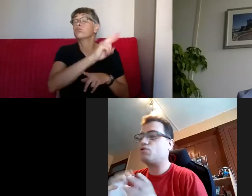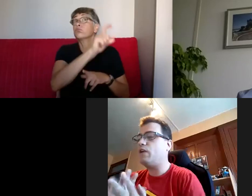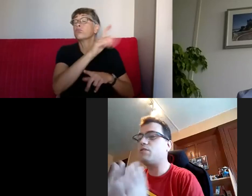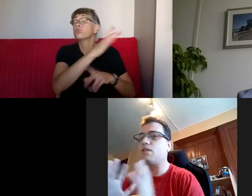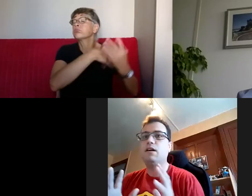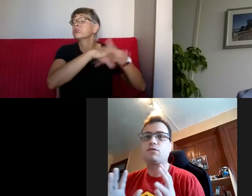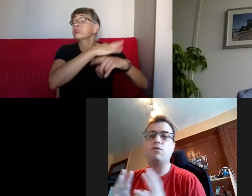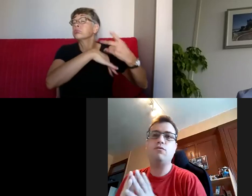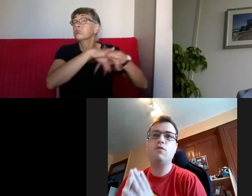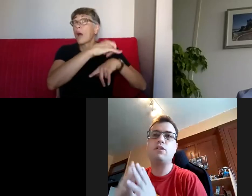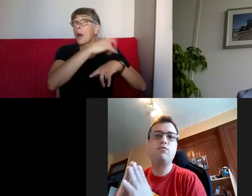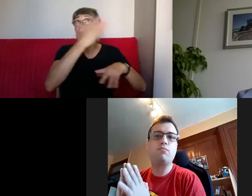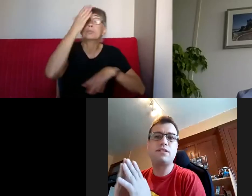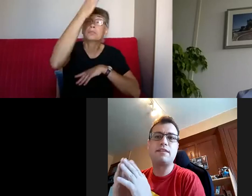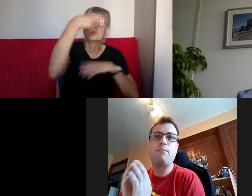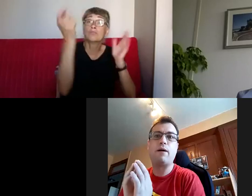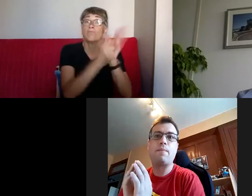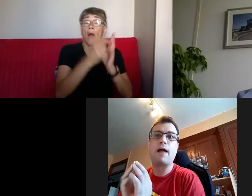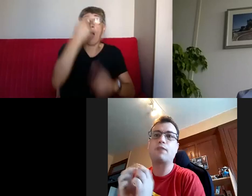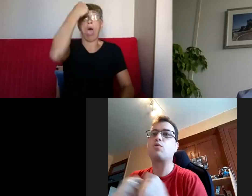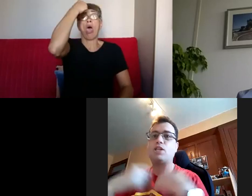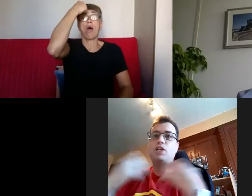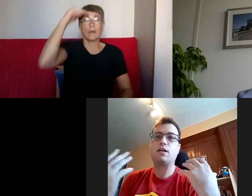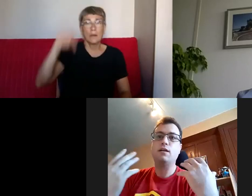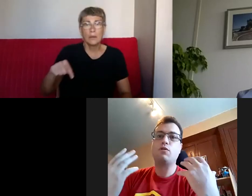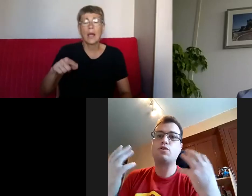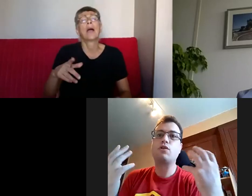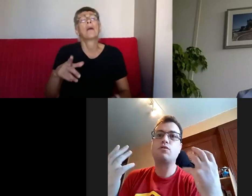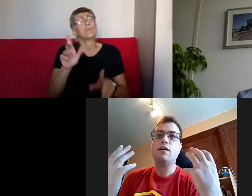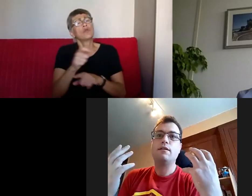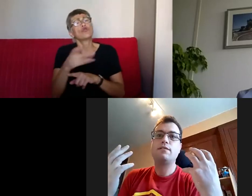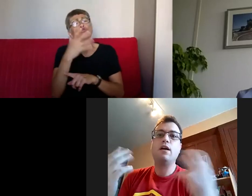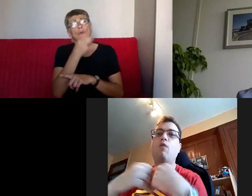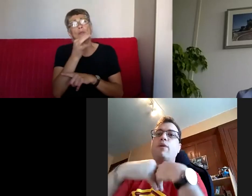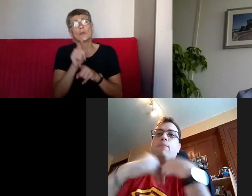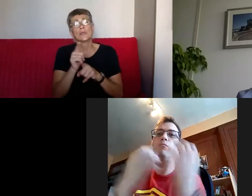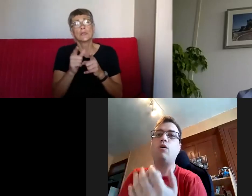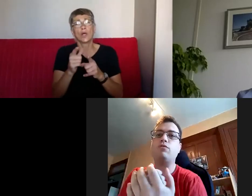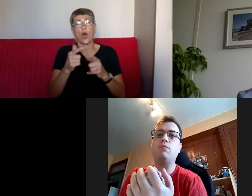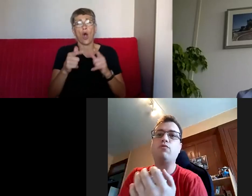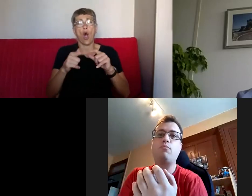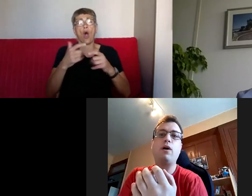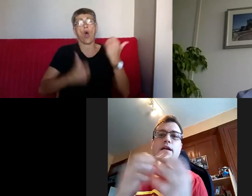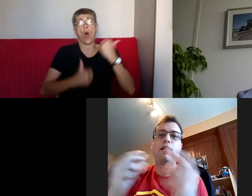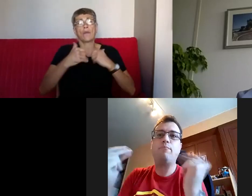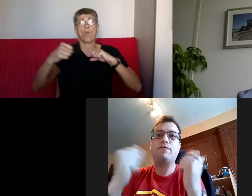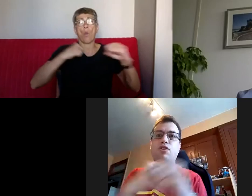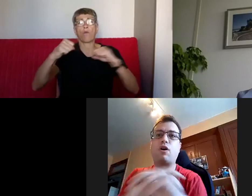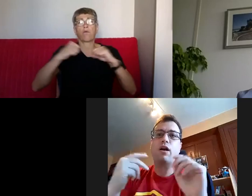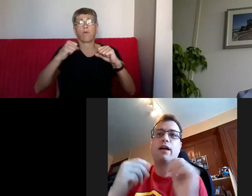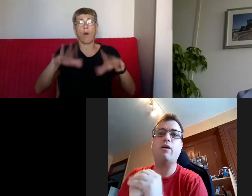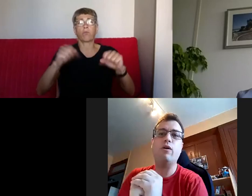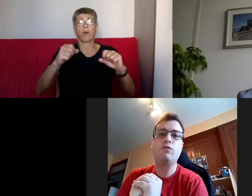je voulais aussi dire que le Handi Move Emploi, c'était pas un truc magique. Dans le sens, c'est on fait pas un handi-move emploi et paf,